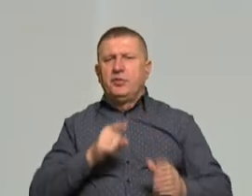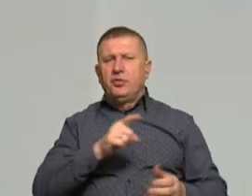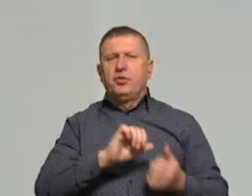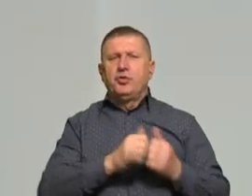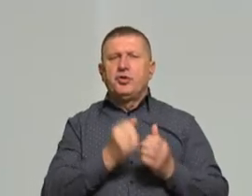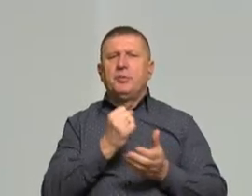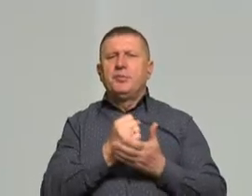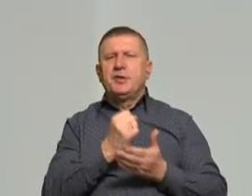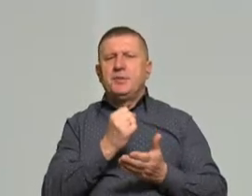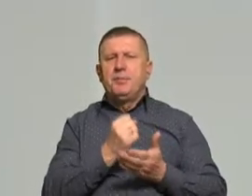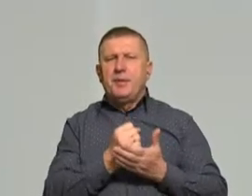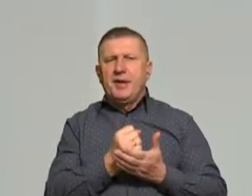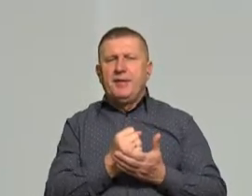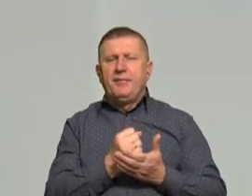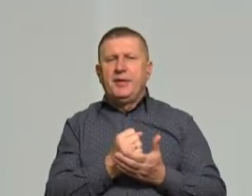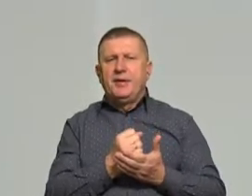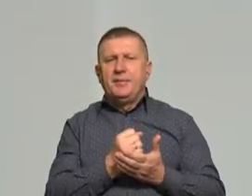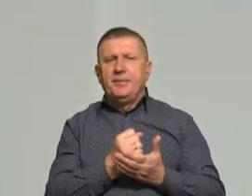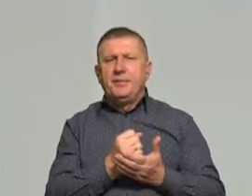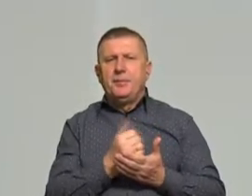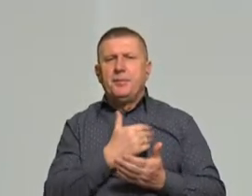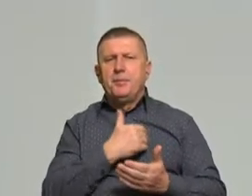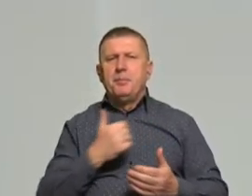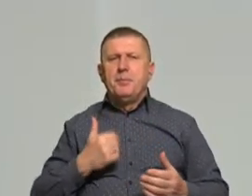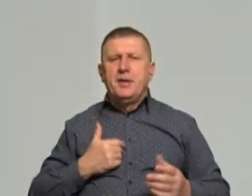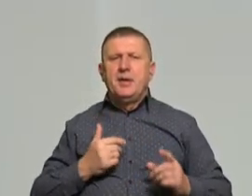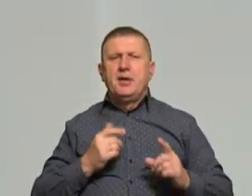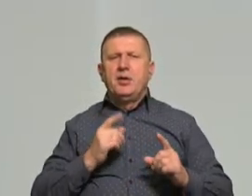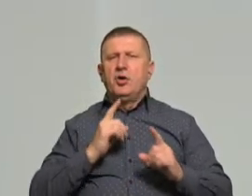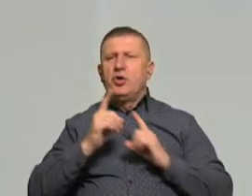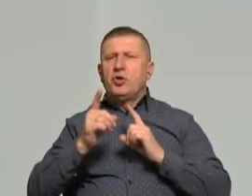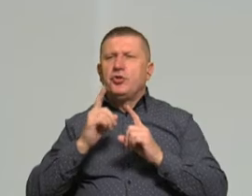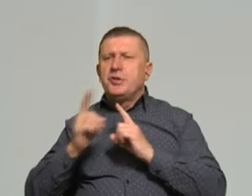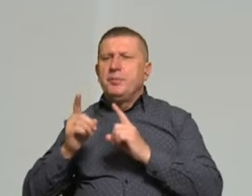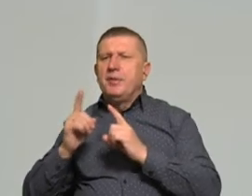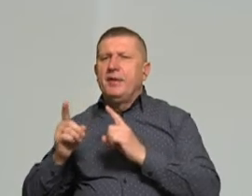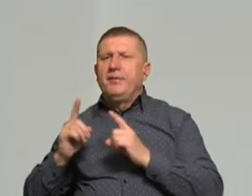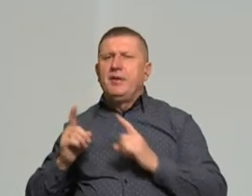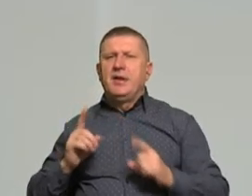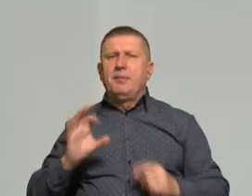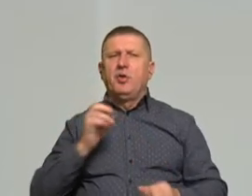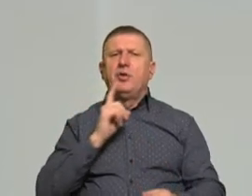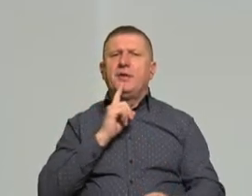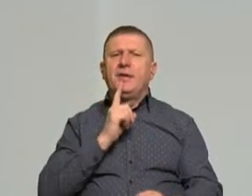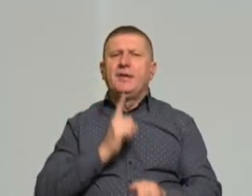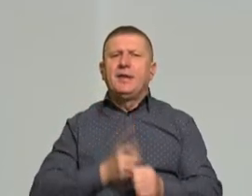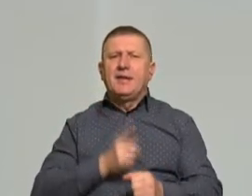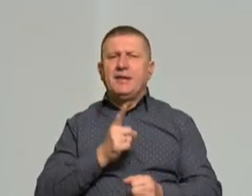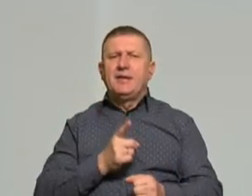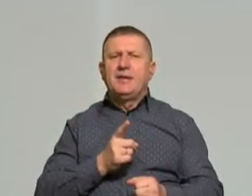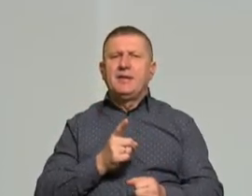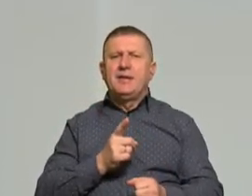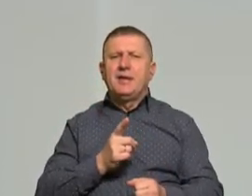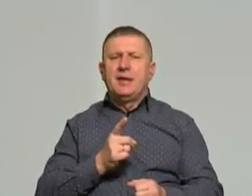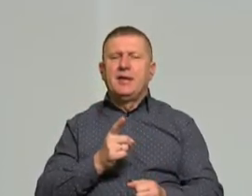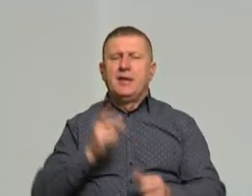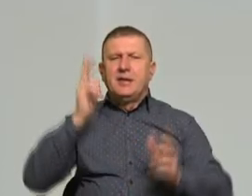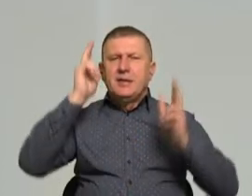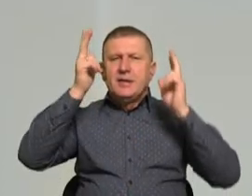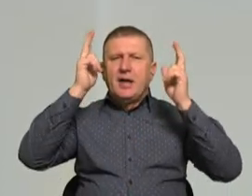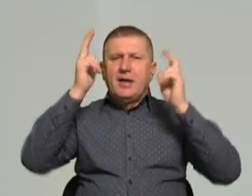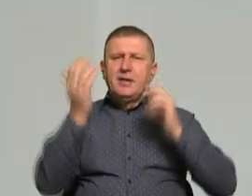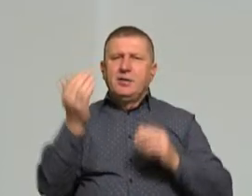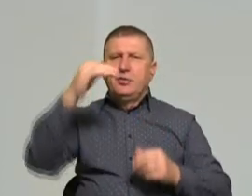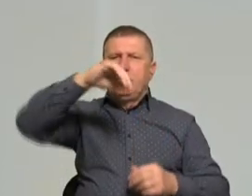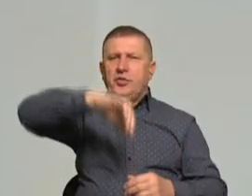związane z mentalem. Czyli my rozmawiamy o decyzjach, które w Bielsku Białej powodują, że na Sarnim Stoku wycinane